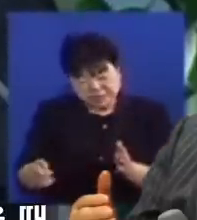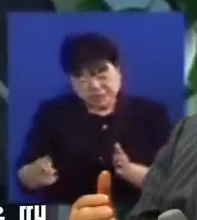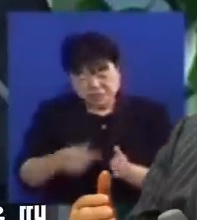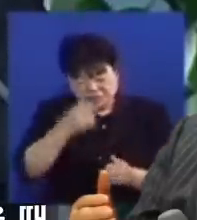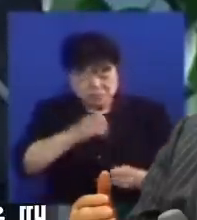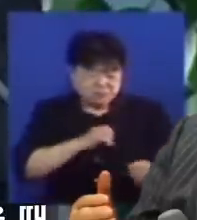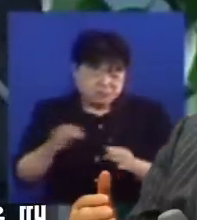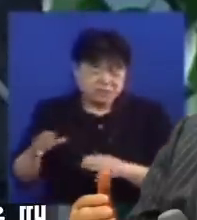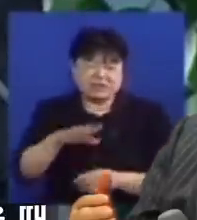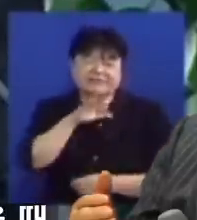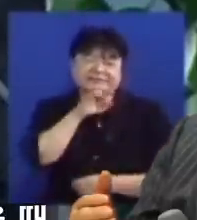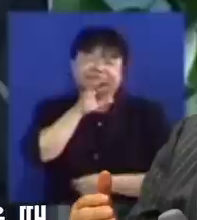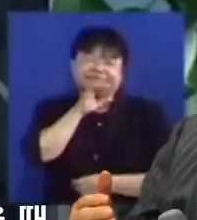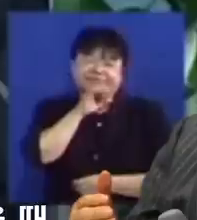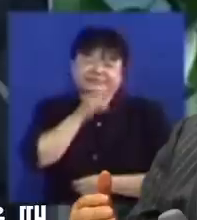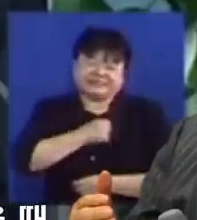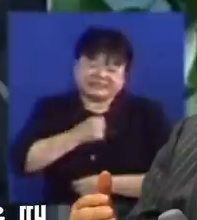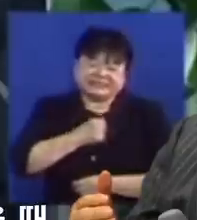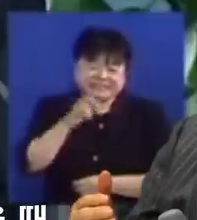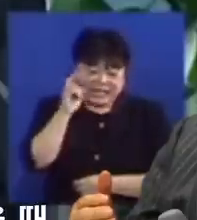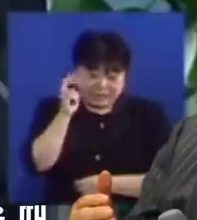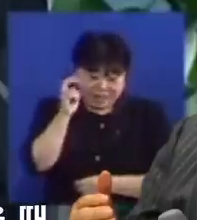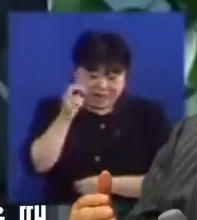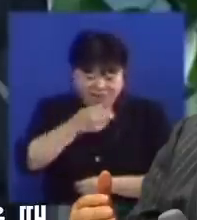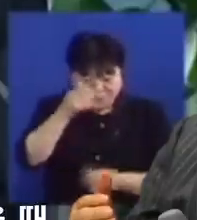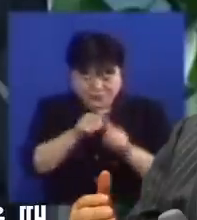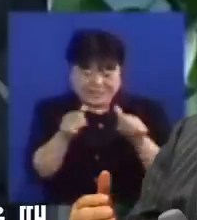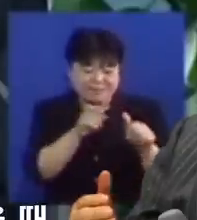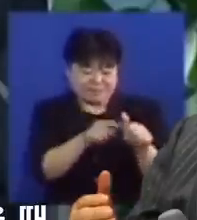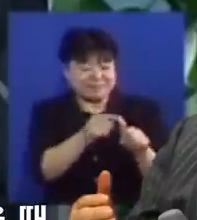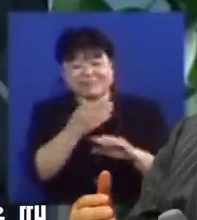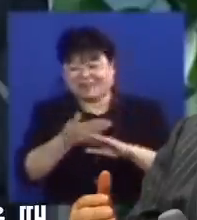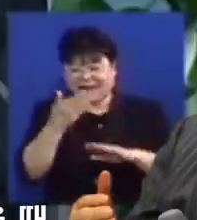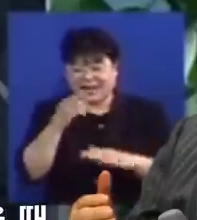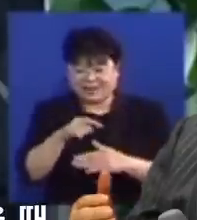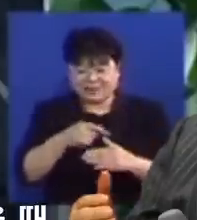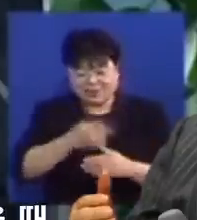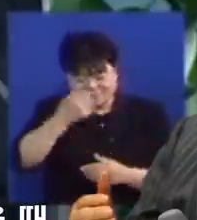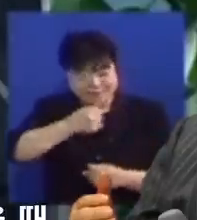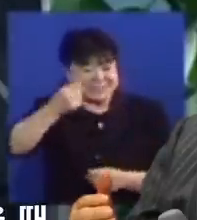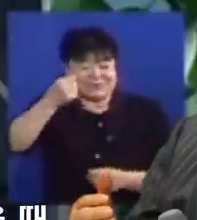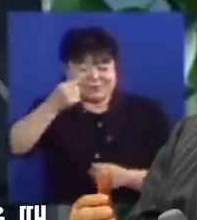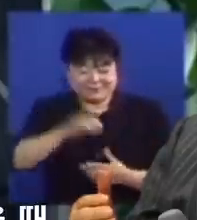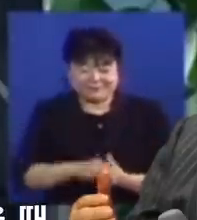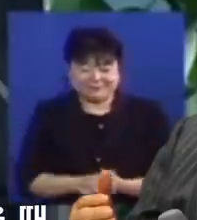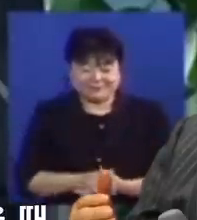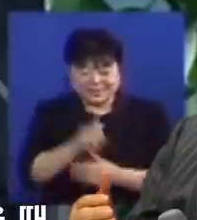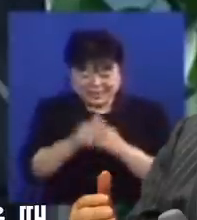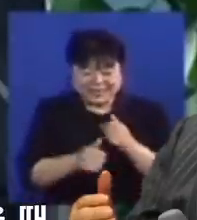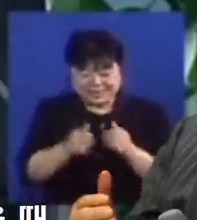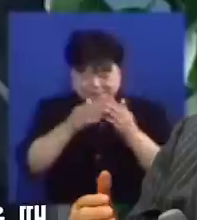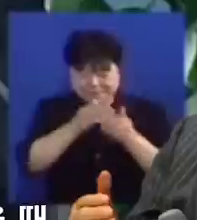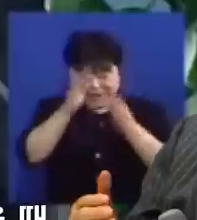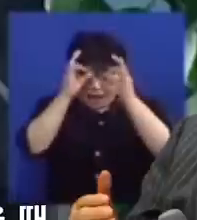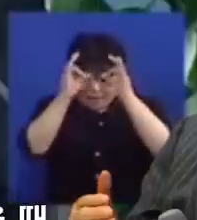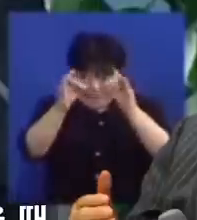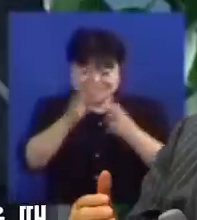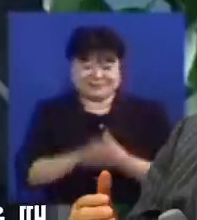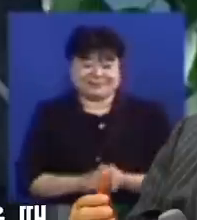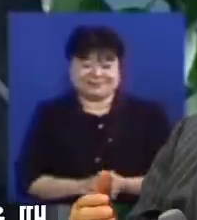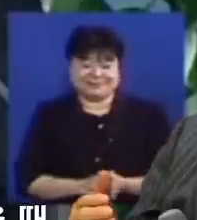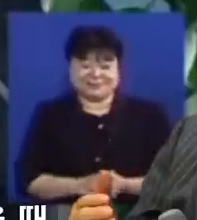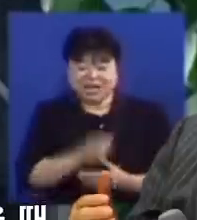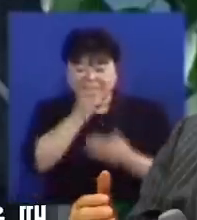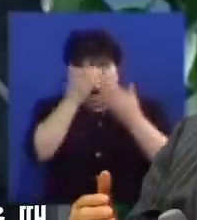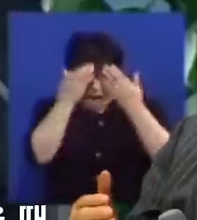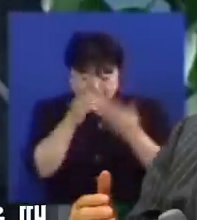버리고 원망하고 탄식할 것인데 요셉은 그 속에 꿈을 버리지 않고 하나님을 바라고 있었습니다.